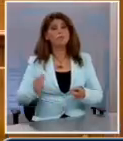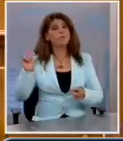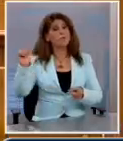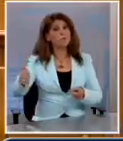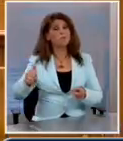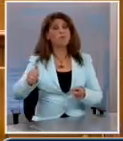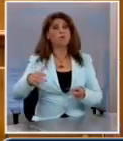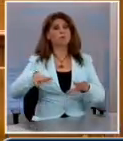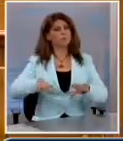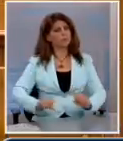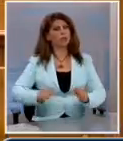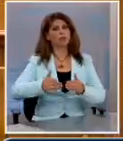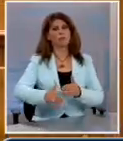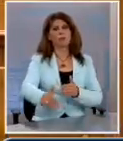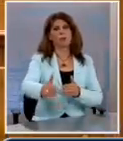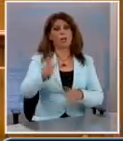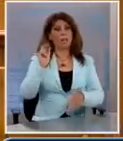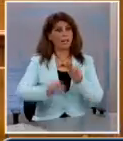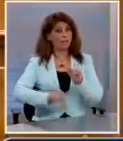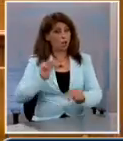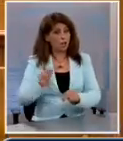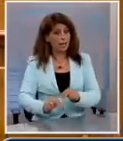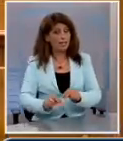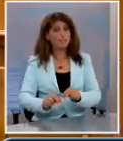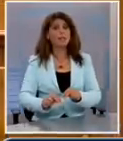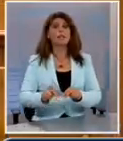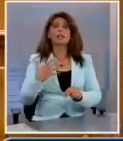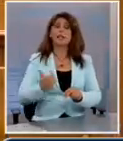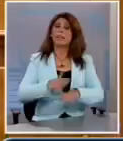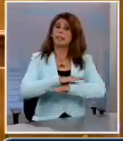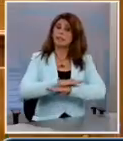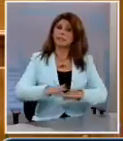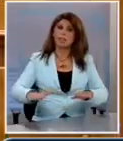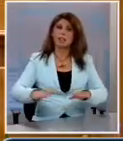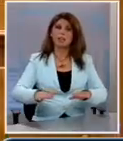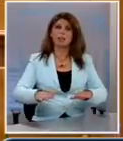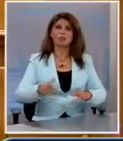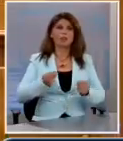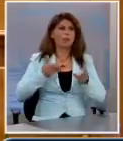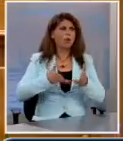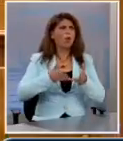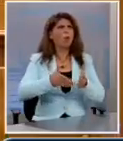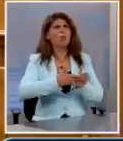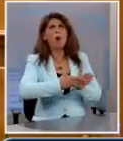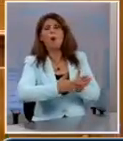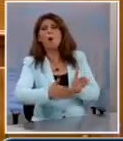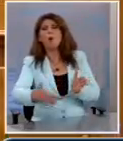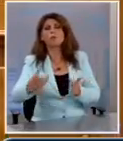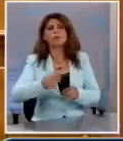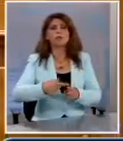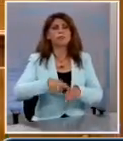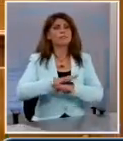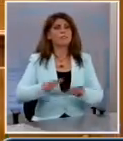ίδιος κυρίαρχος για το μέλλον του. Εκλογές για να μπει ένα τέλος στο διασυρμό της χώρας, ένα τέλος στην